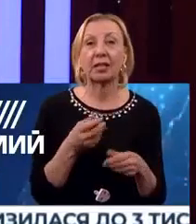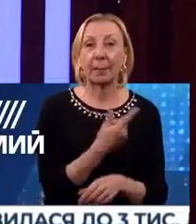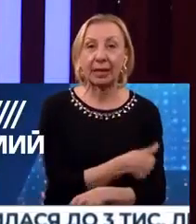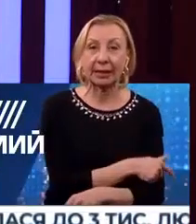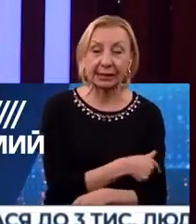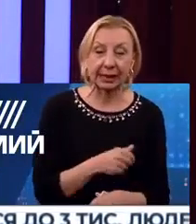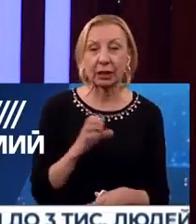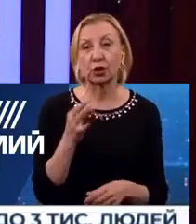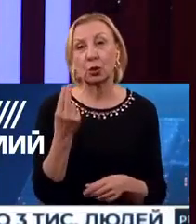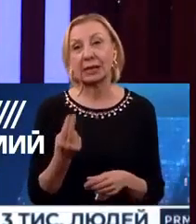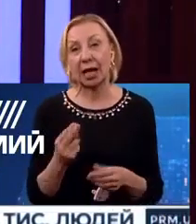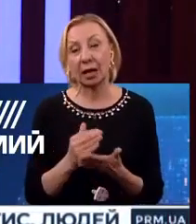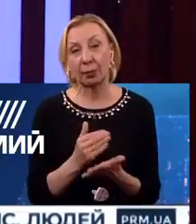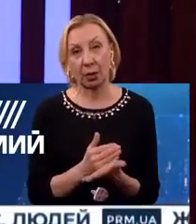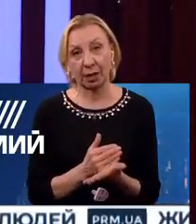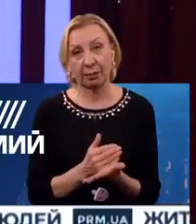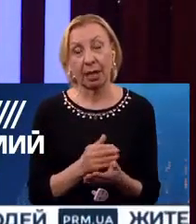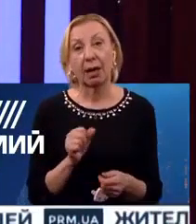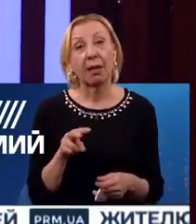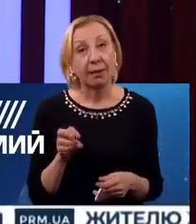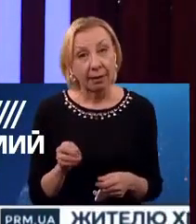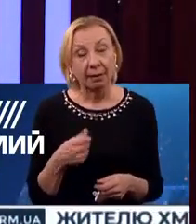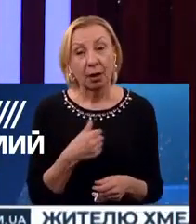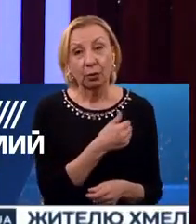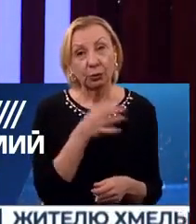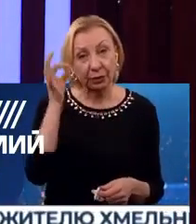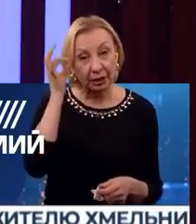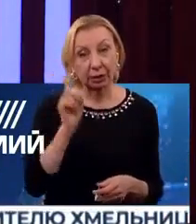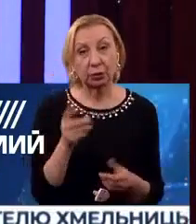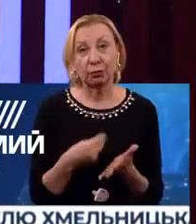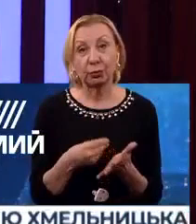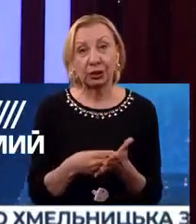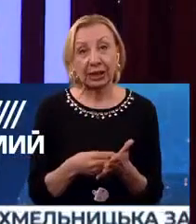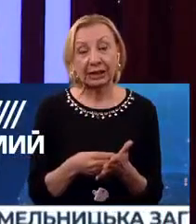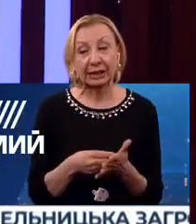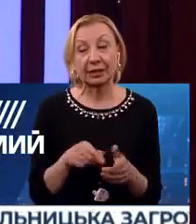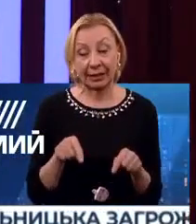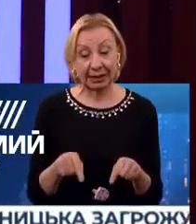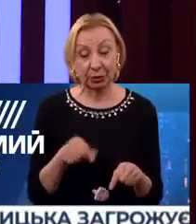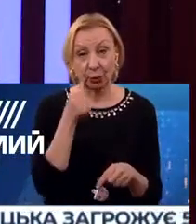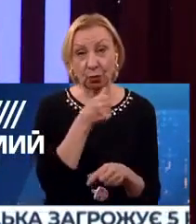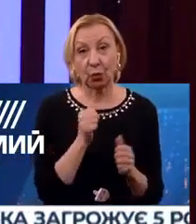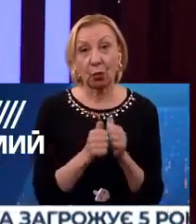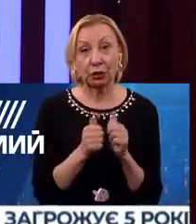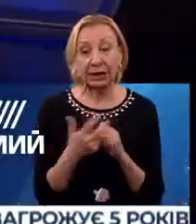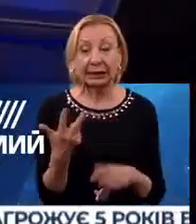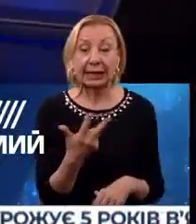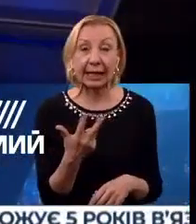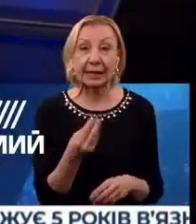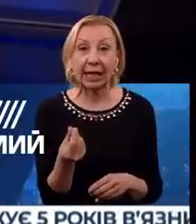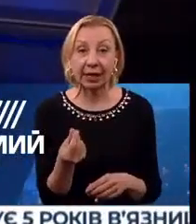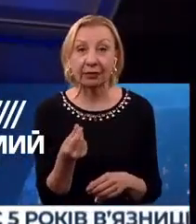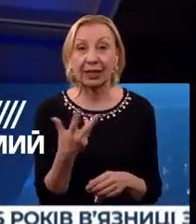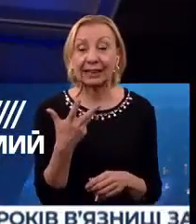забезпечення соціальних програм. Але я хочу нагадати, що в бюджеті нинішнього року кожна третя гривня, більше 300